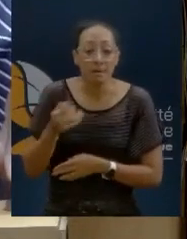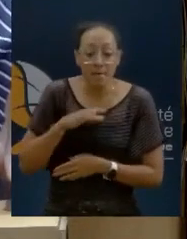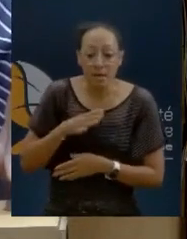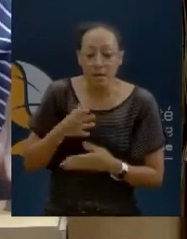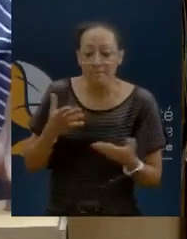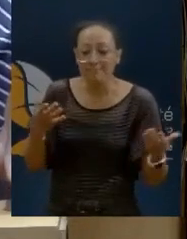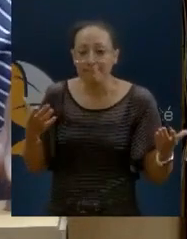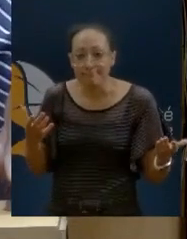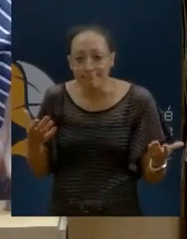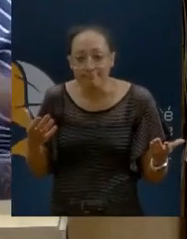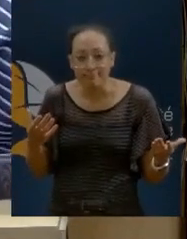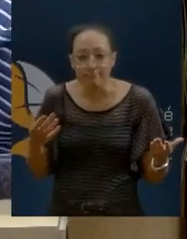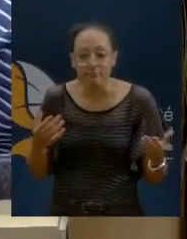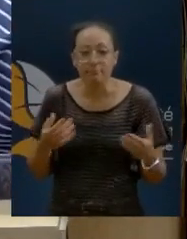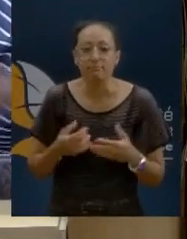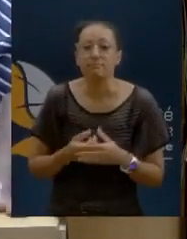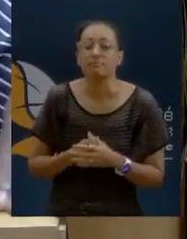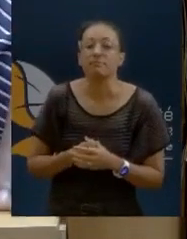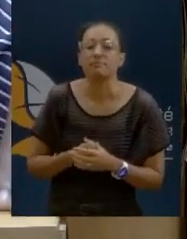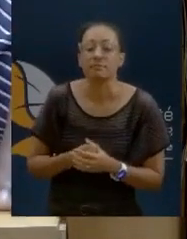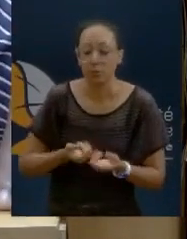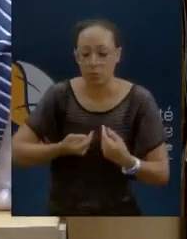chance, en commission